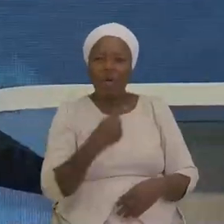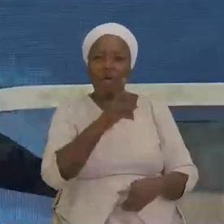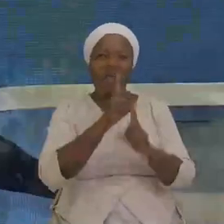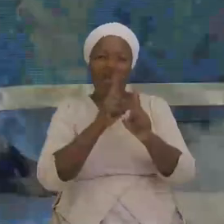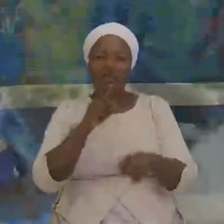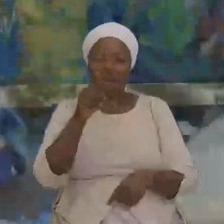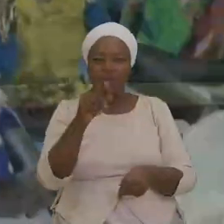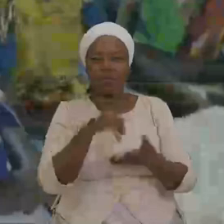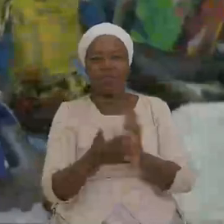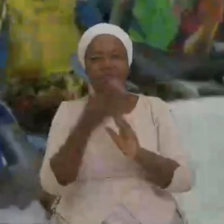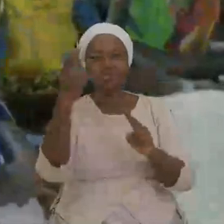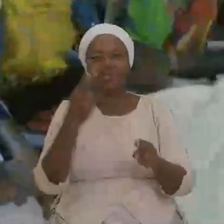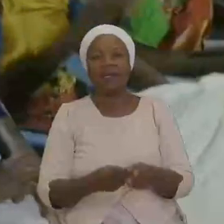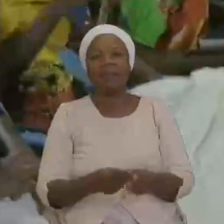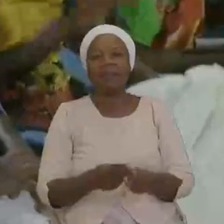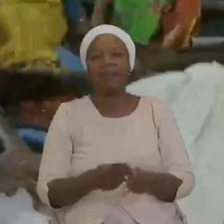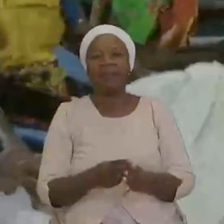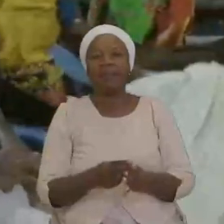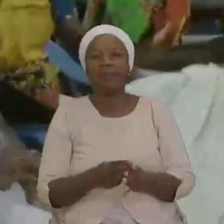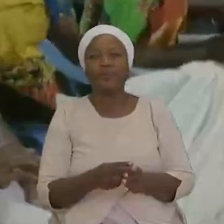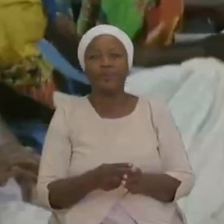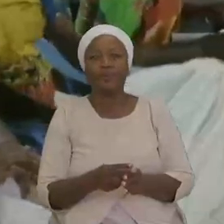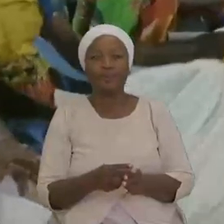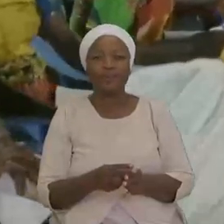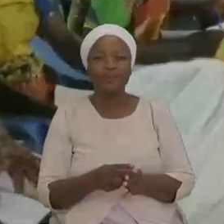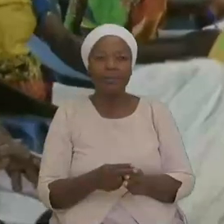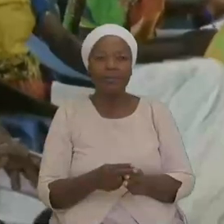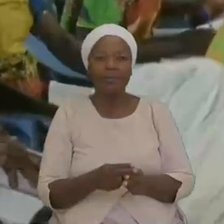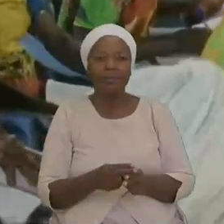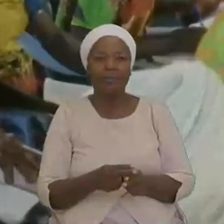Et le ciel va toujours t'exaucer.